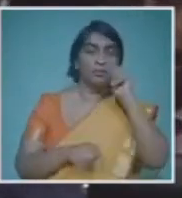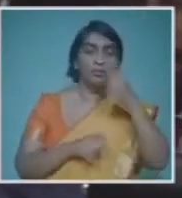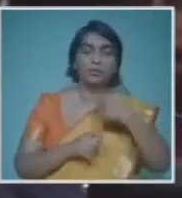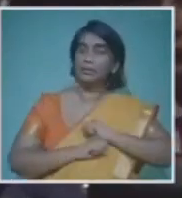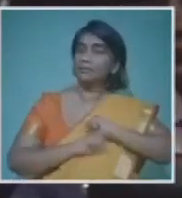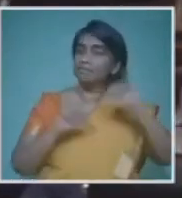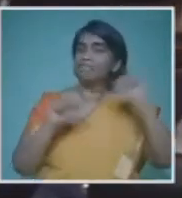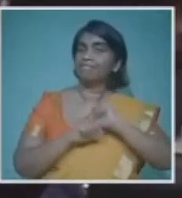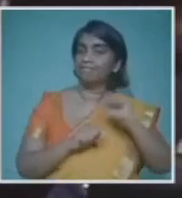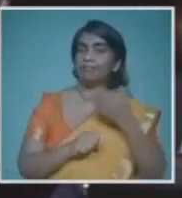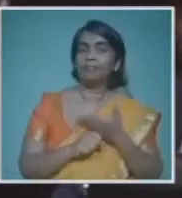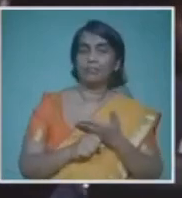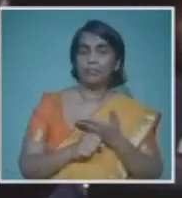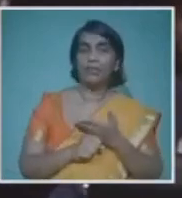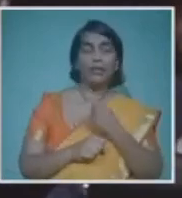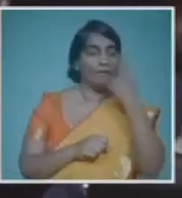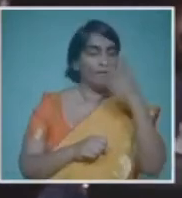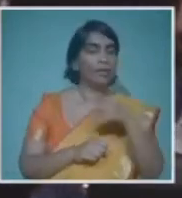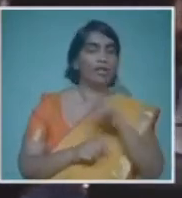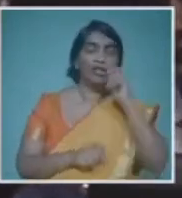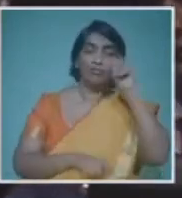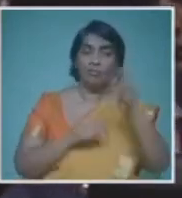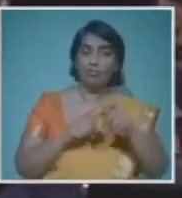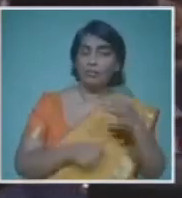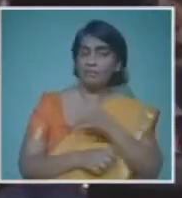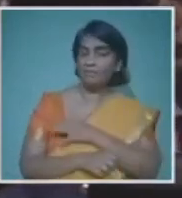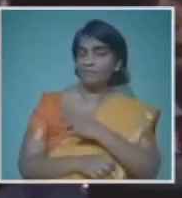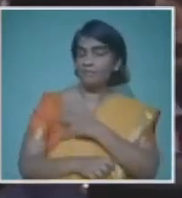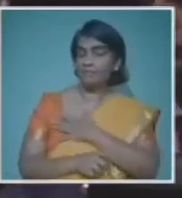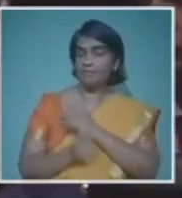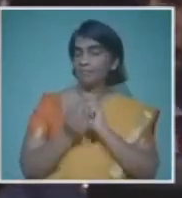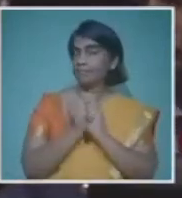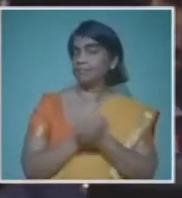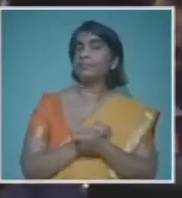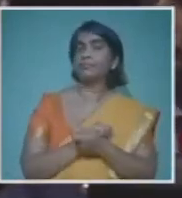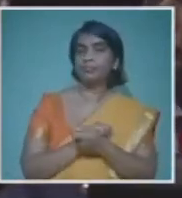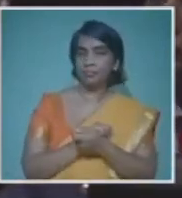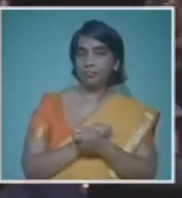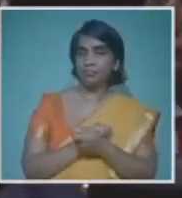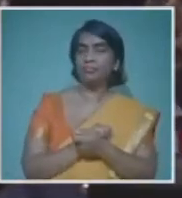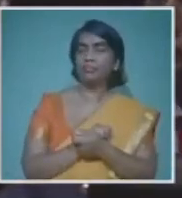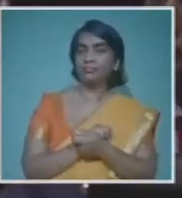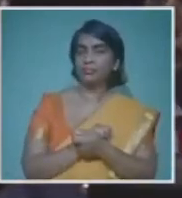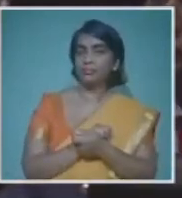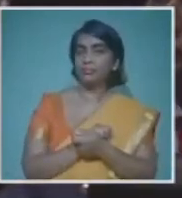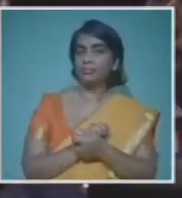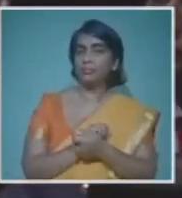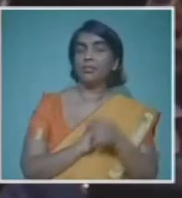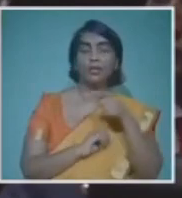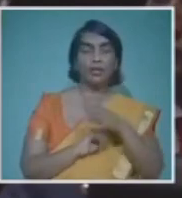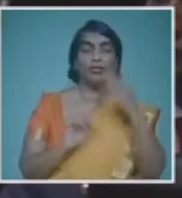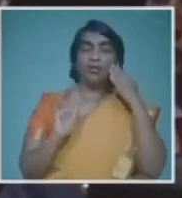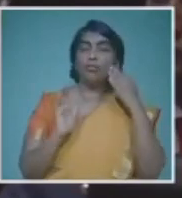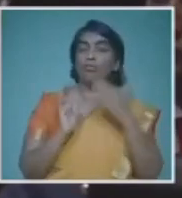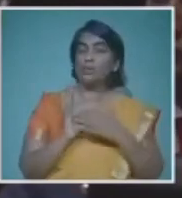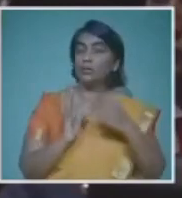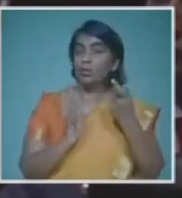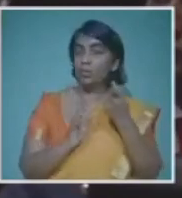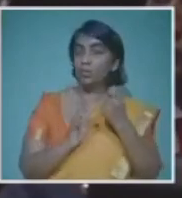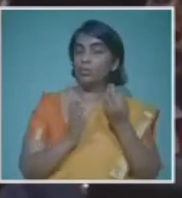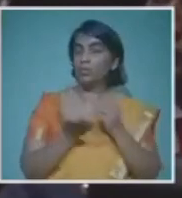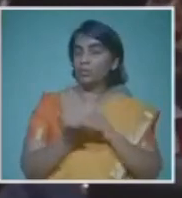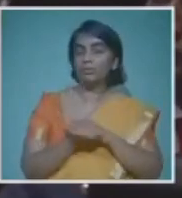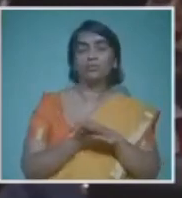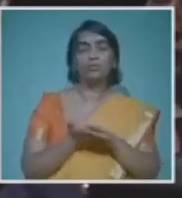පාරට බැස්සේ. ඒක නිසා තමයි ජනතාවගේ වෛරය වෙන විදියකට පිට කරේ. මේ පිළිබඳව මූල්‍ය